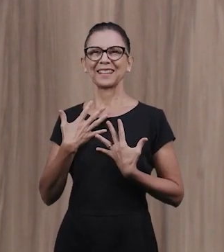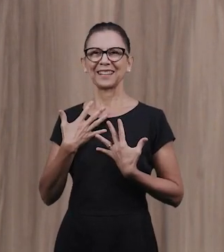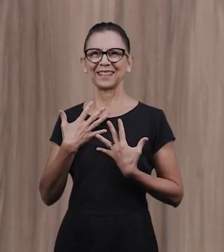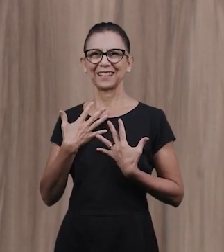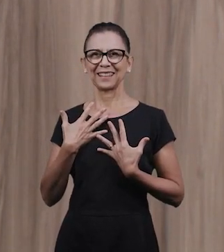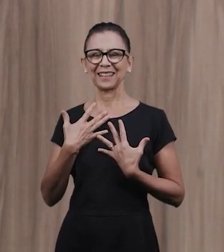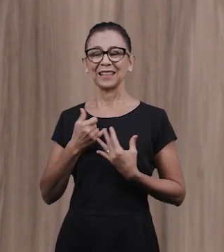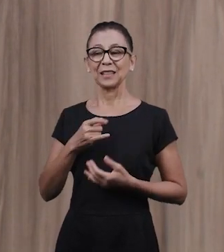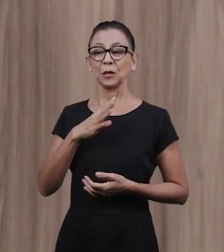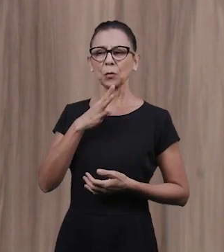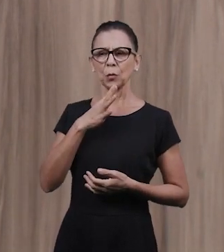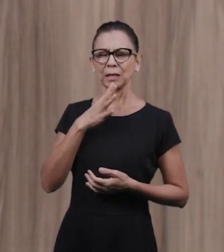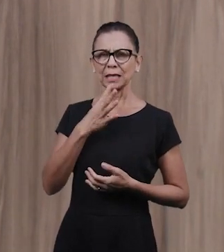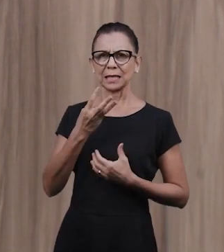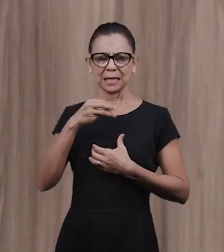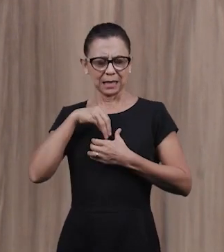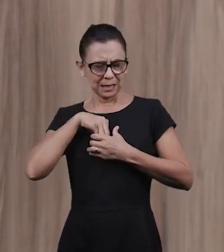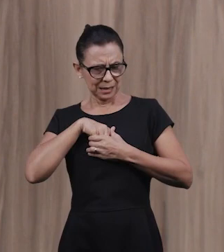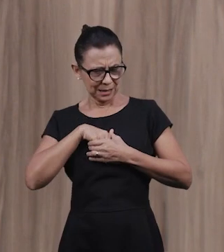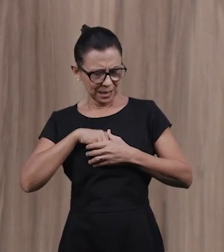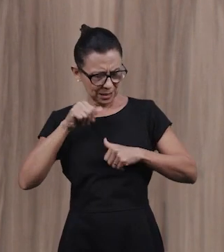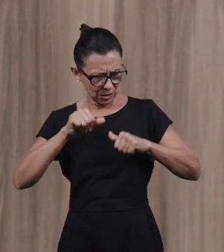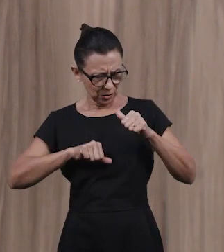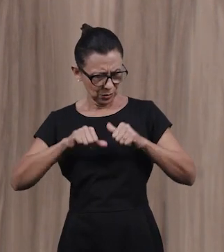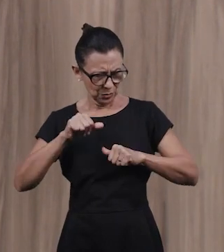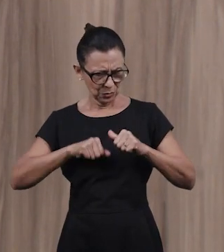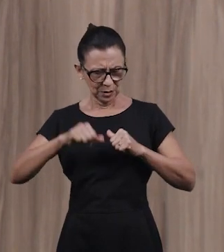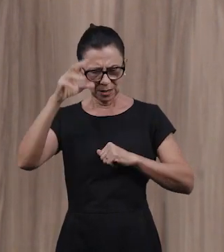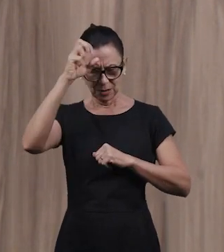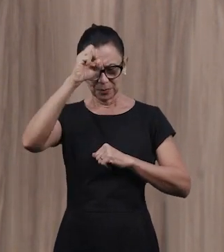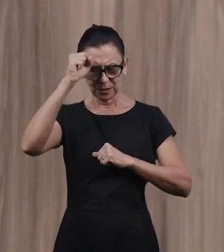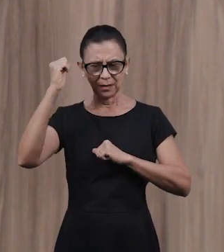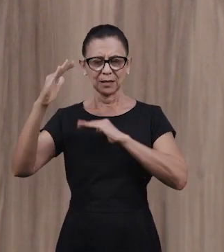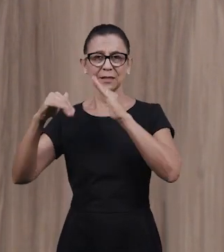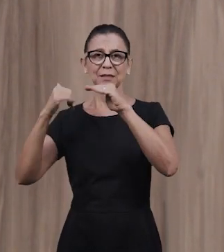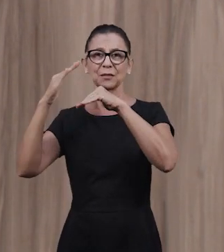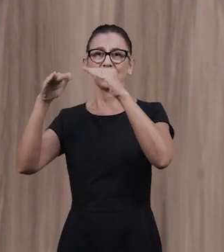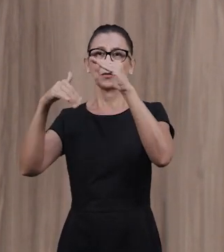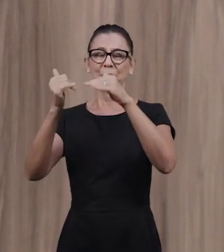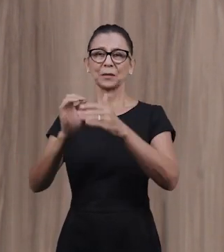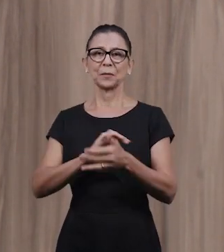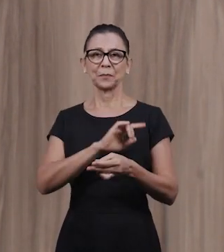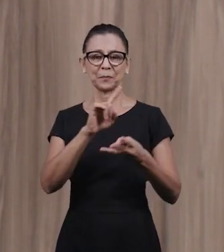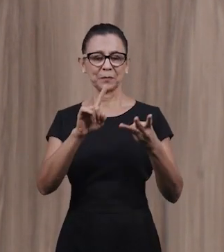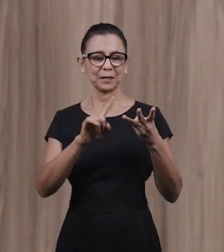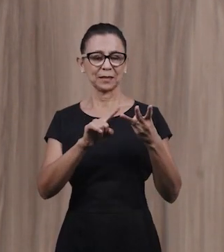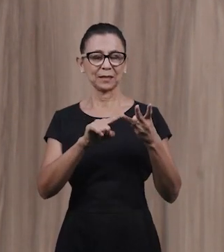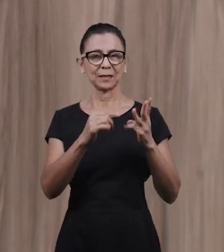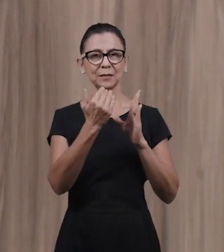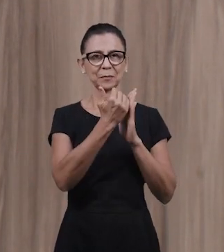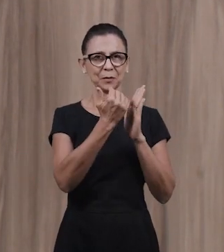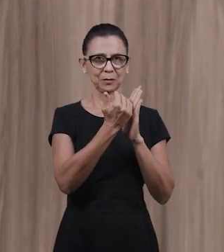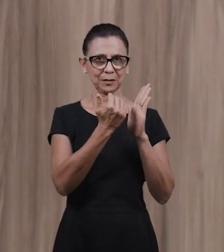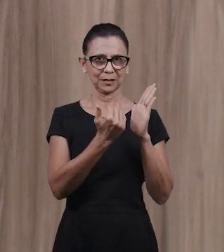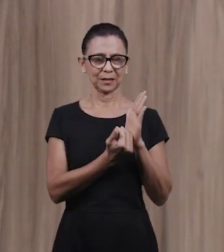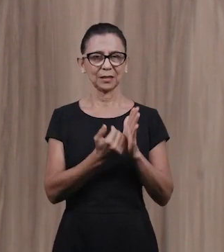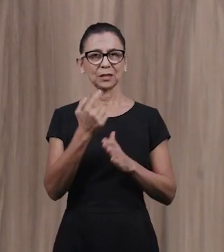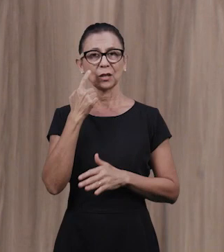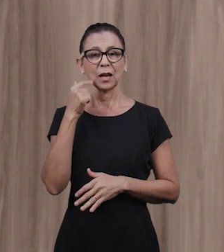s'exprimer, participer, se connaître et apprendre et se développer. Dans ce 3e épisode, nous allons